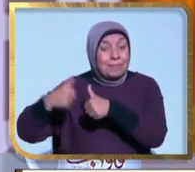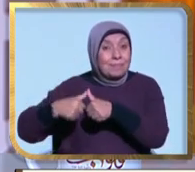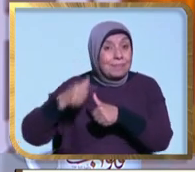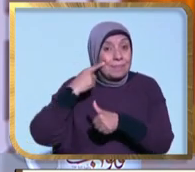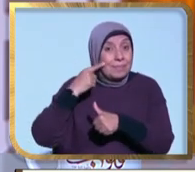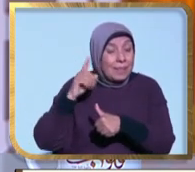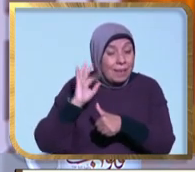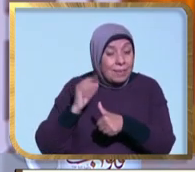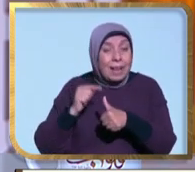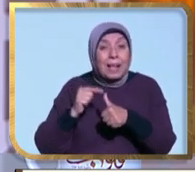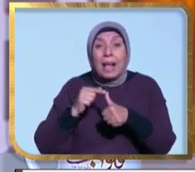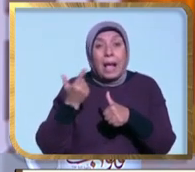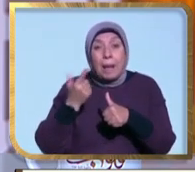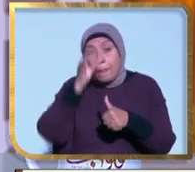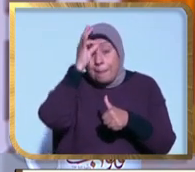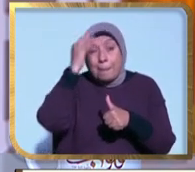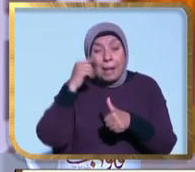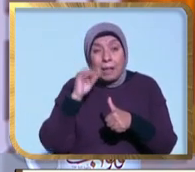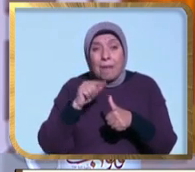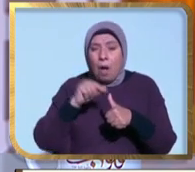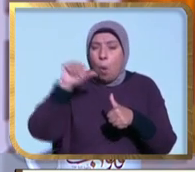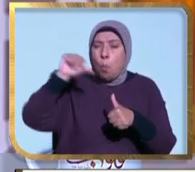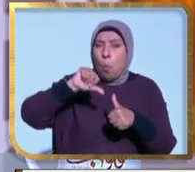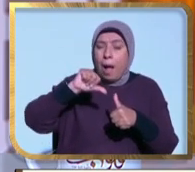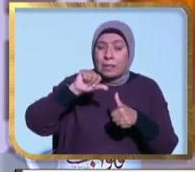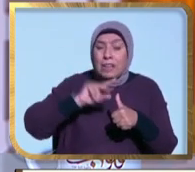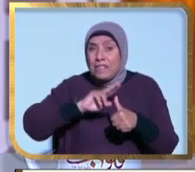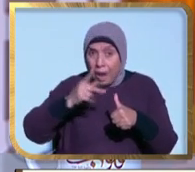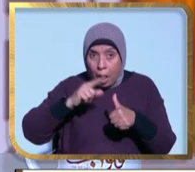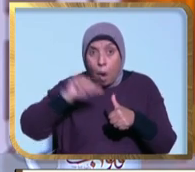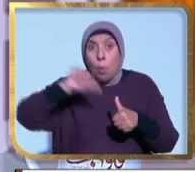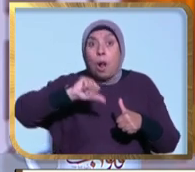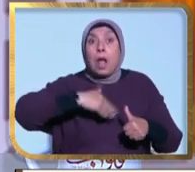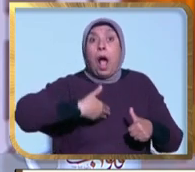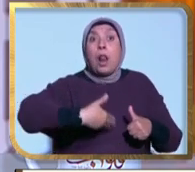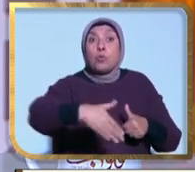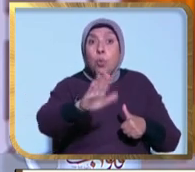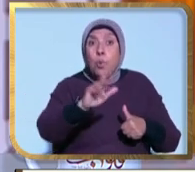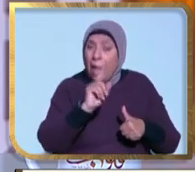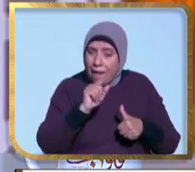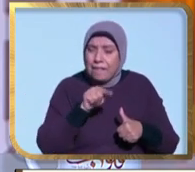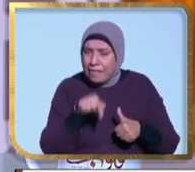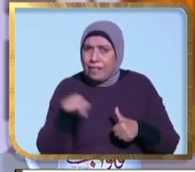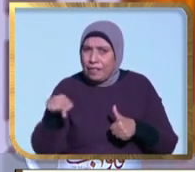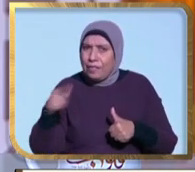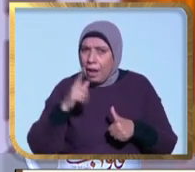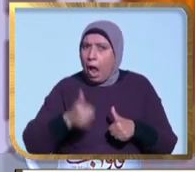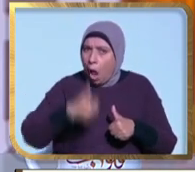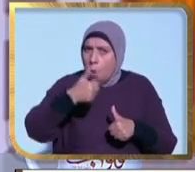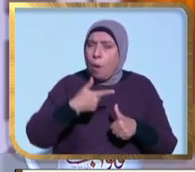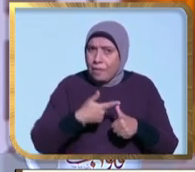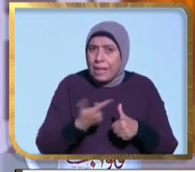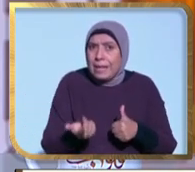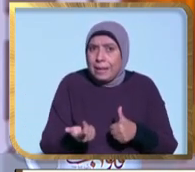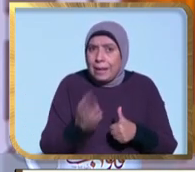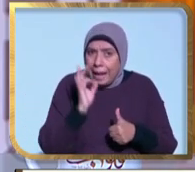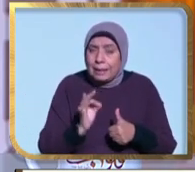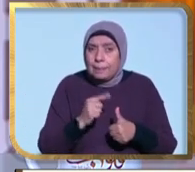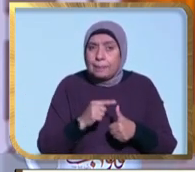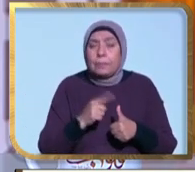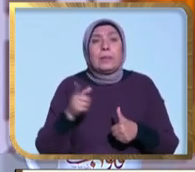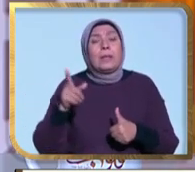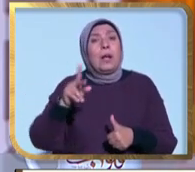منها خلقا رضي منها اخر ونفس الكلام بنقوله للنساء ما انت كرهتها في بعض التصرفات بس